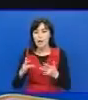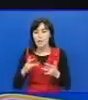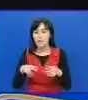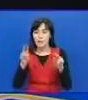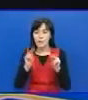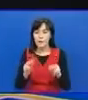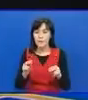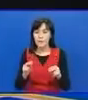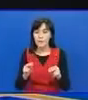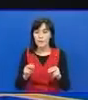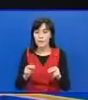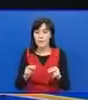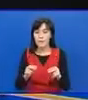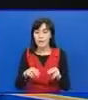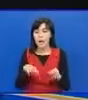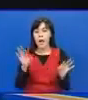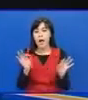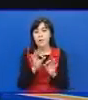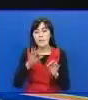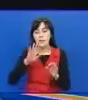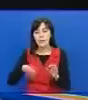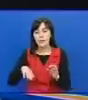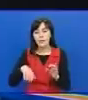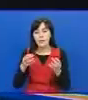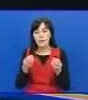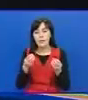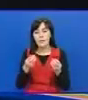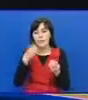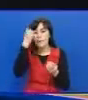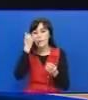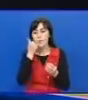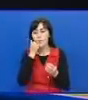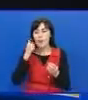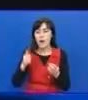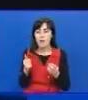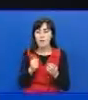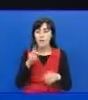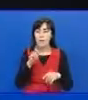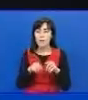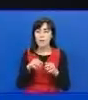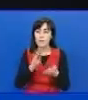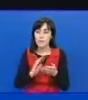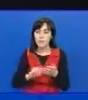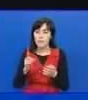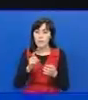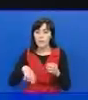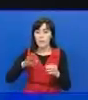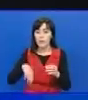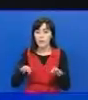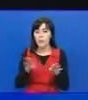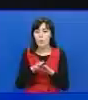расында. Әншілік келді содан соң, резервіп қасың досыңда. Сазгерлікті алдың егер,